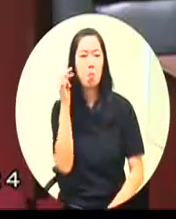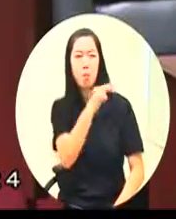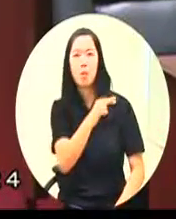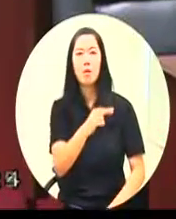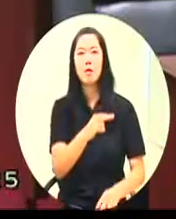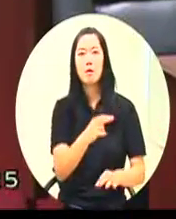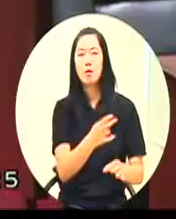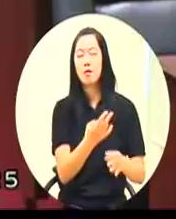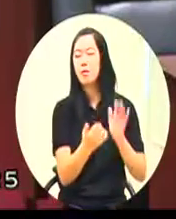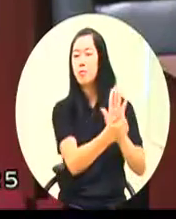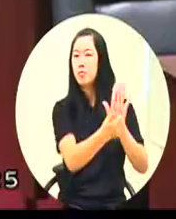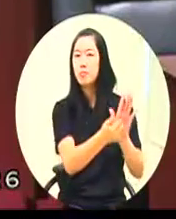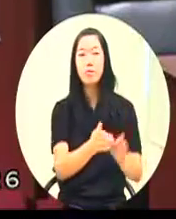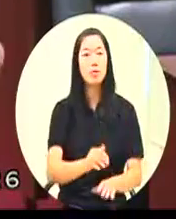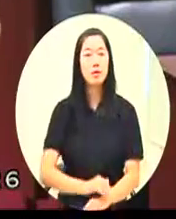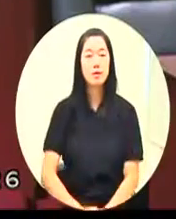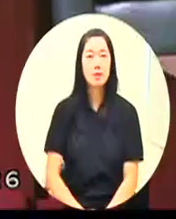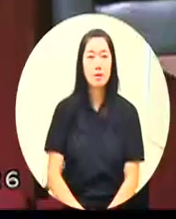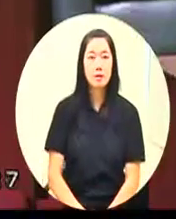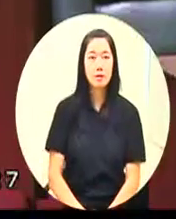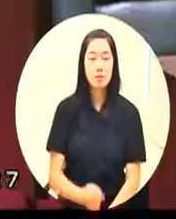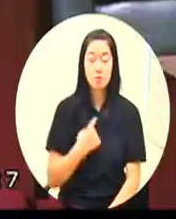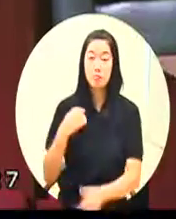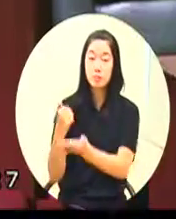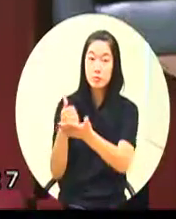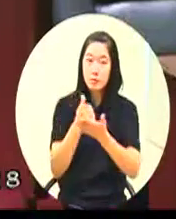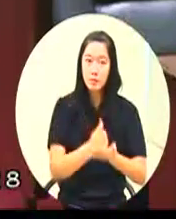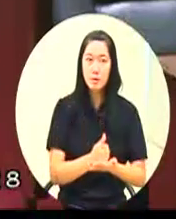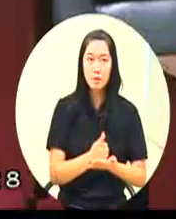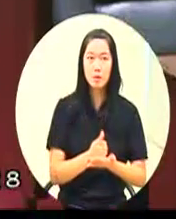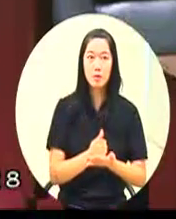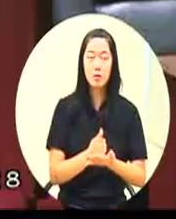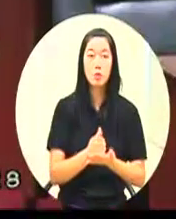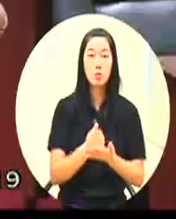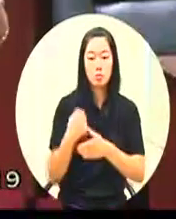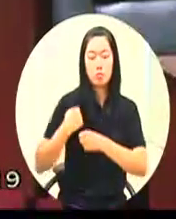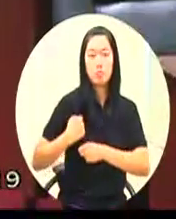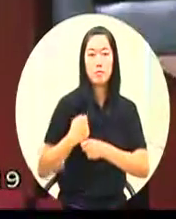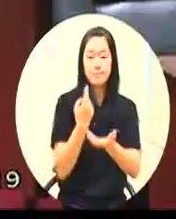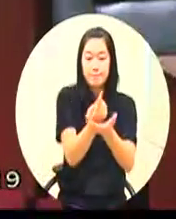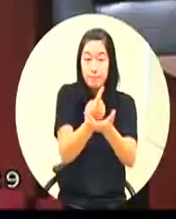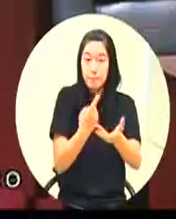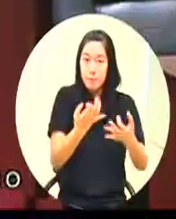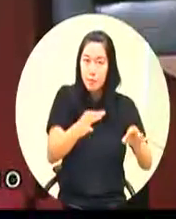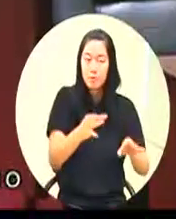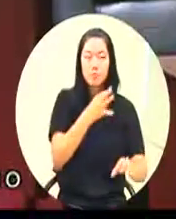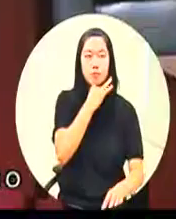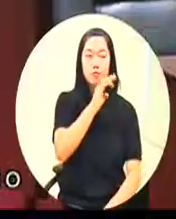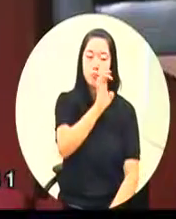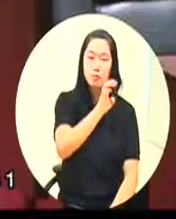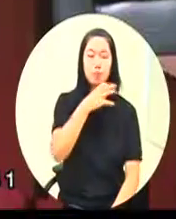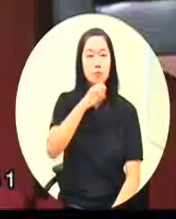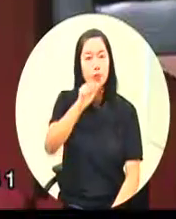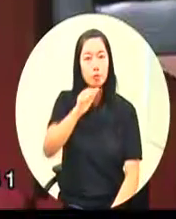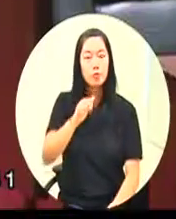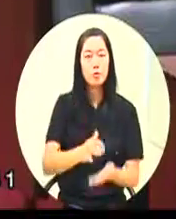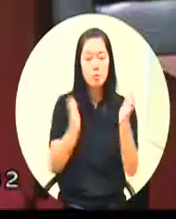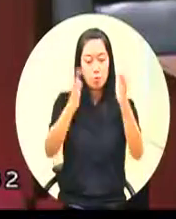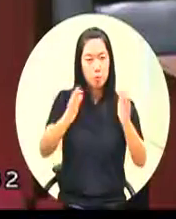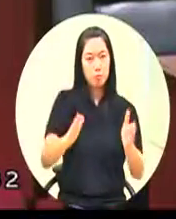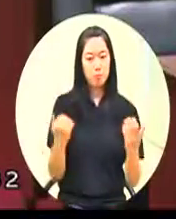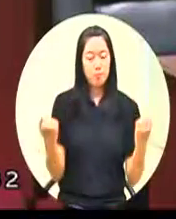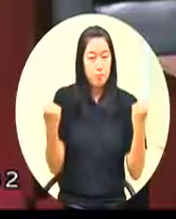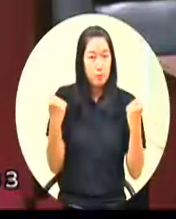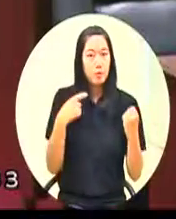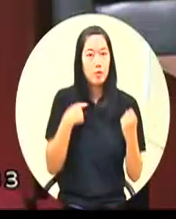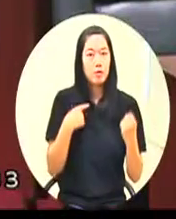如果如局长提到的我们请来都是一种刚退役的40、50岁啊，身材当用说起来这个